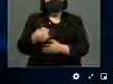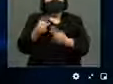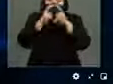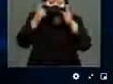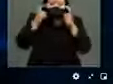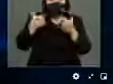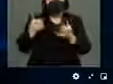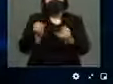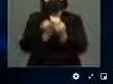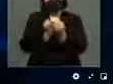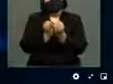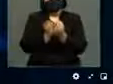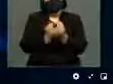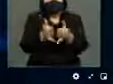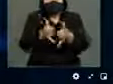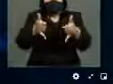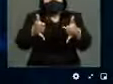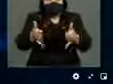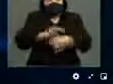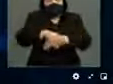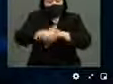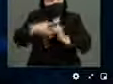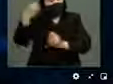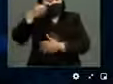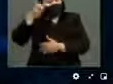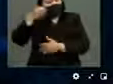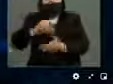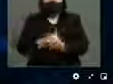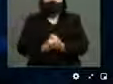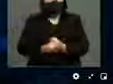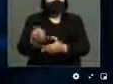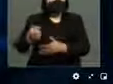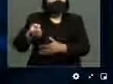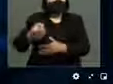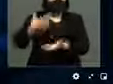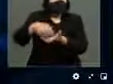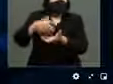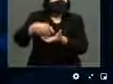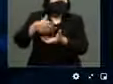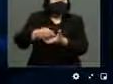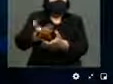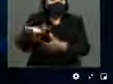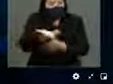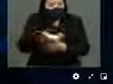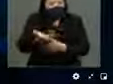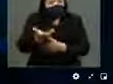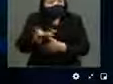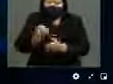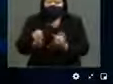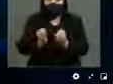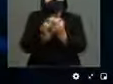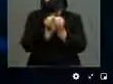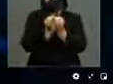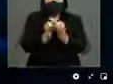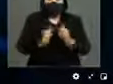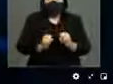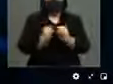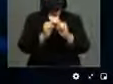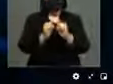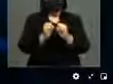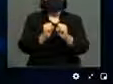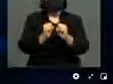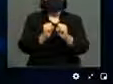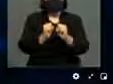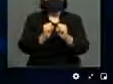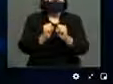ไว้อยู่ห่างกันใส่แมสกันมันล้างมือต่างๆที่เราเคยคุยกันไว้ต้องขอทุกท่านช่วยกันเต็มที่นะครับแล้วก็โ